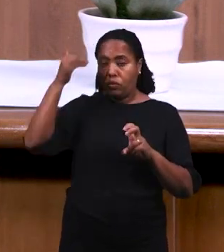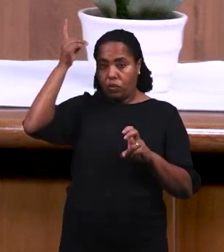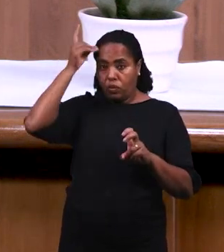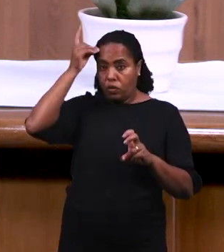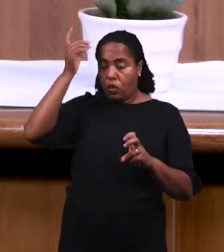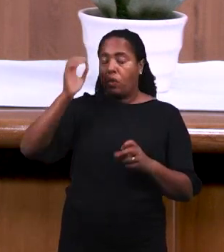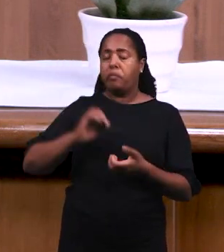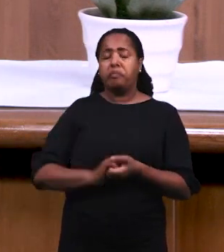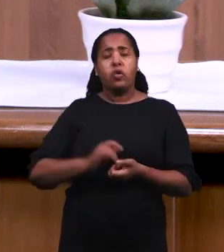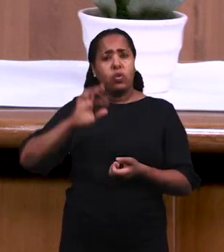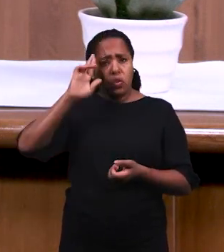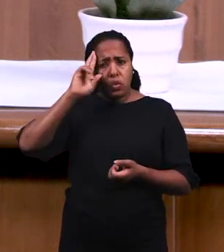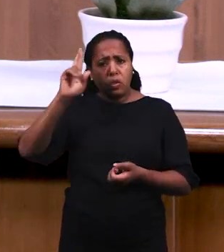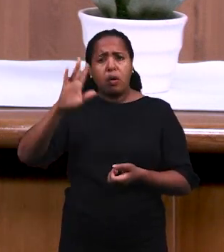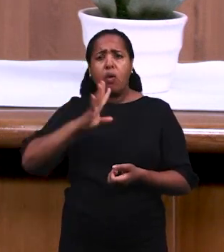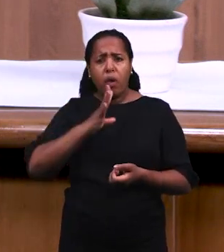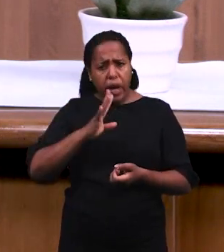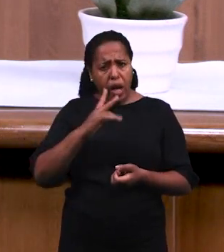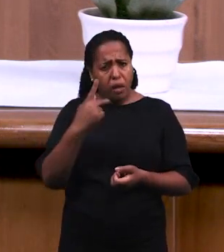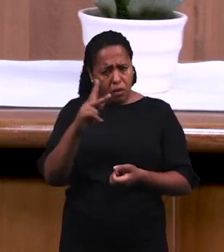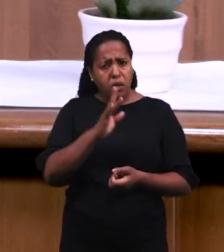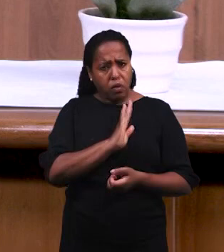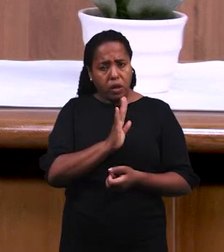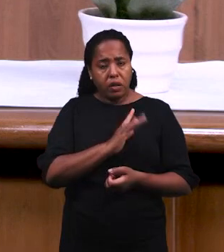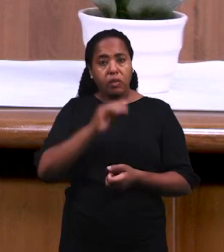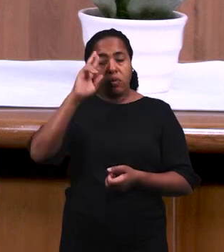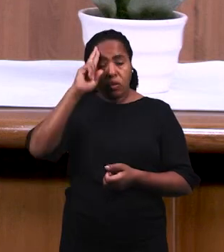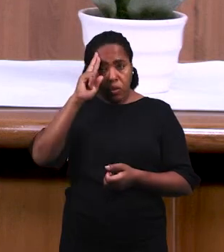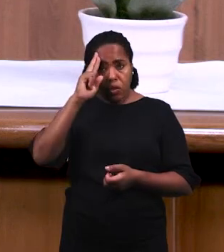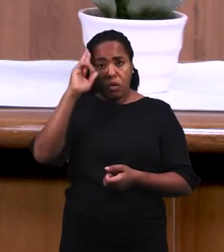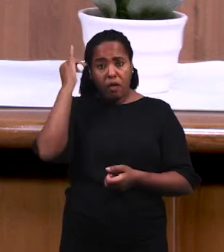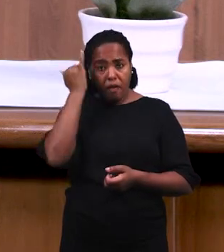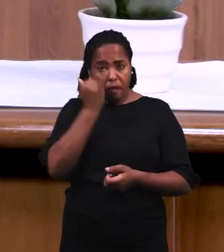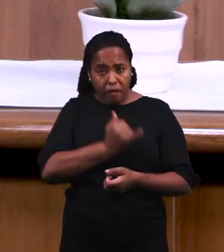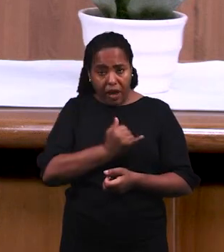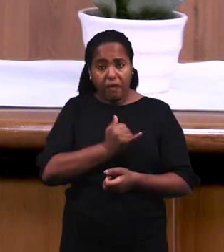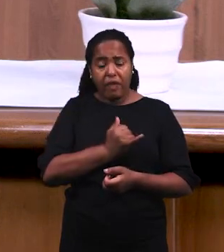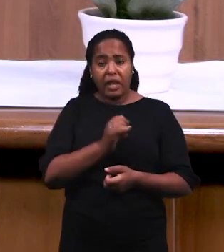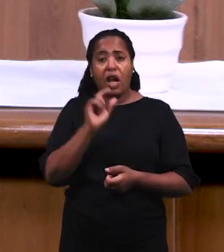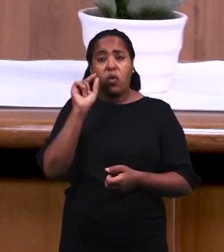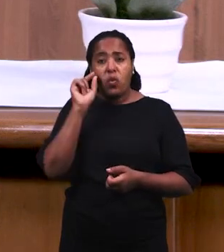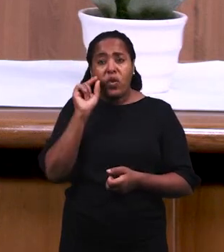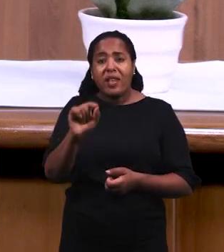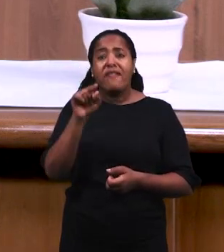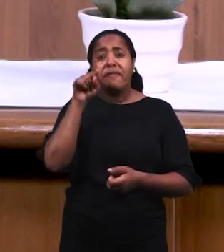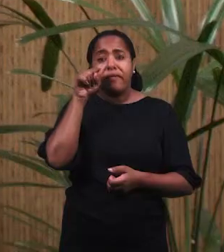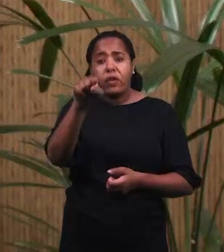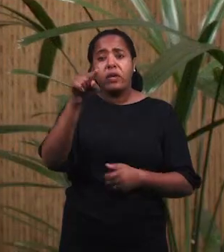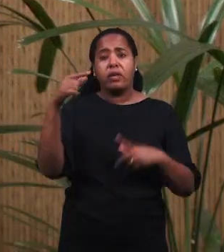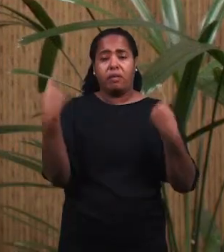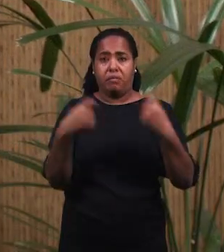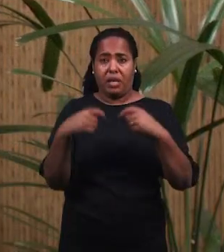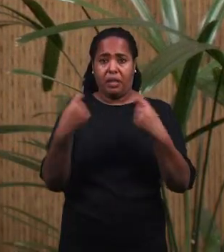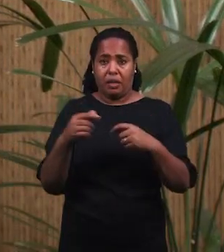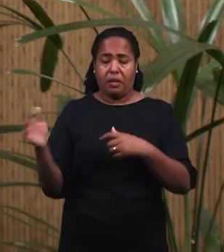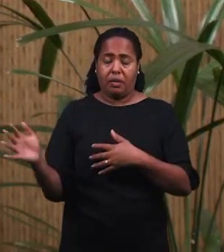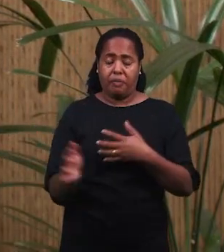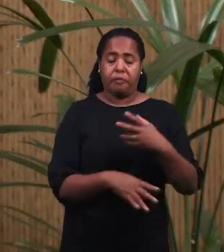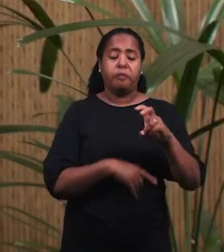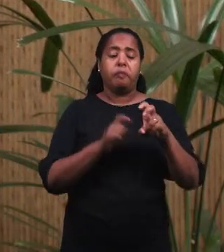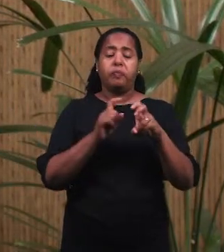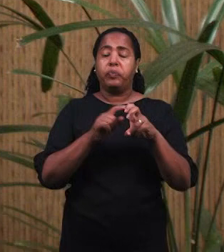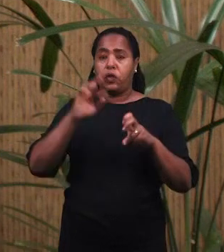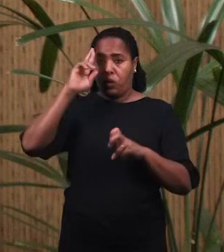дары. Господь знает сердца ваши, и Он будет говорить в соответствии с вашими